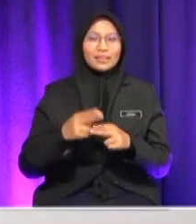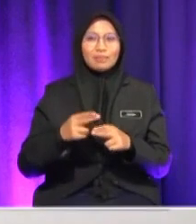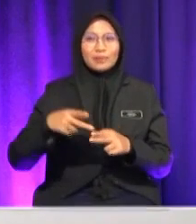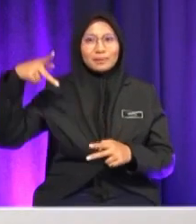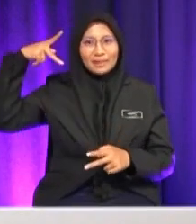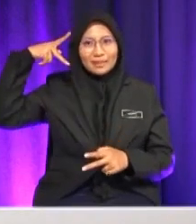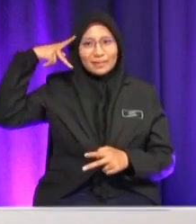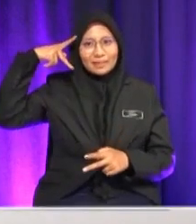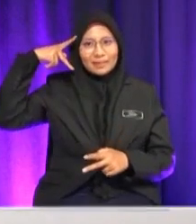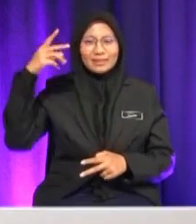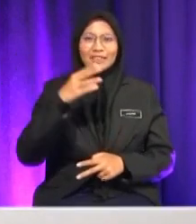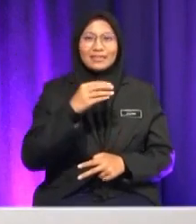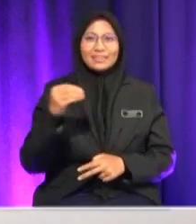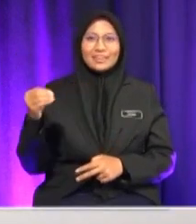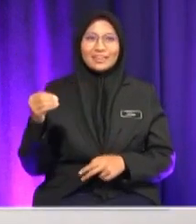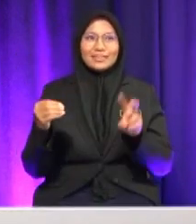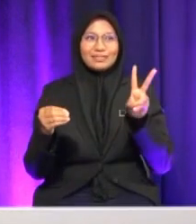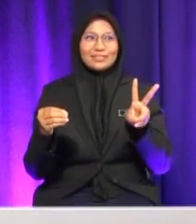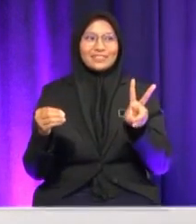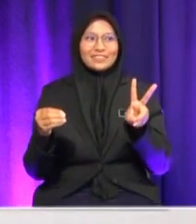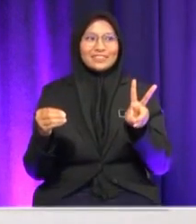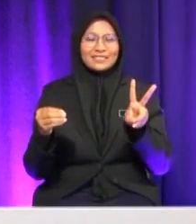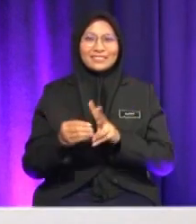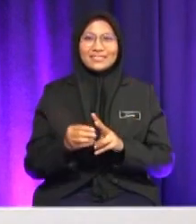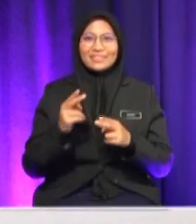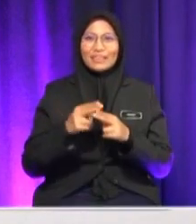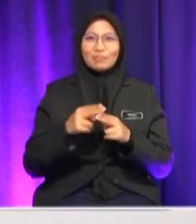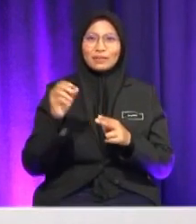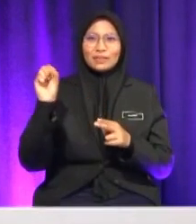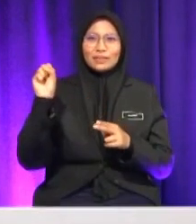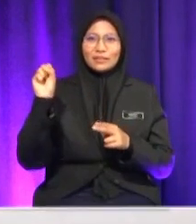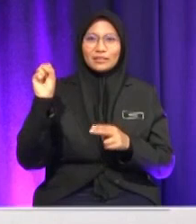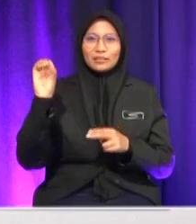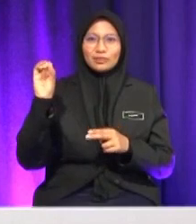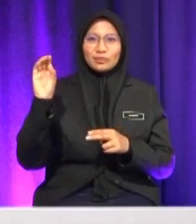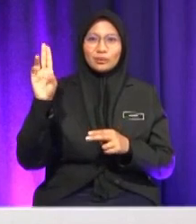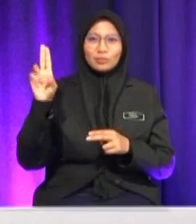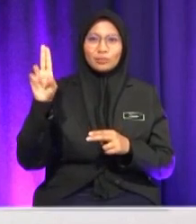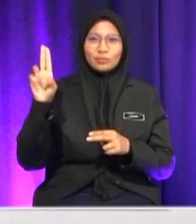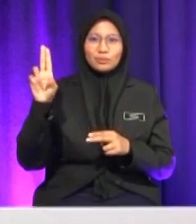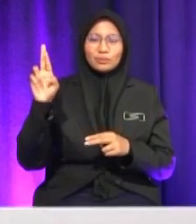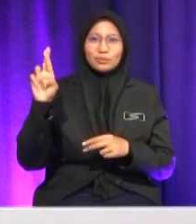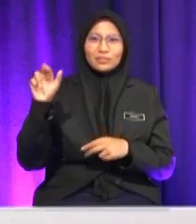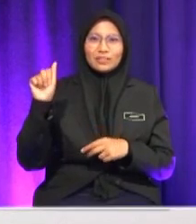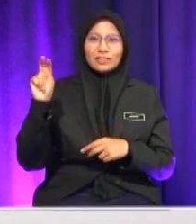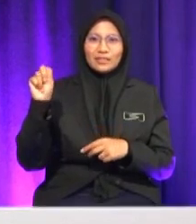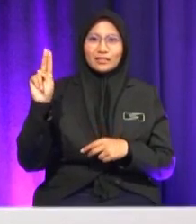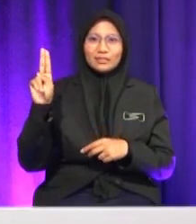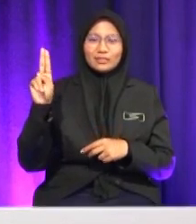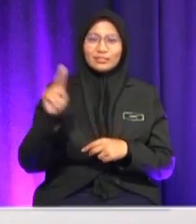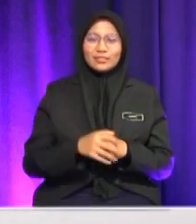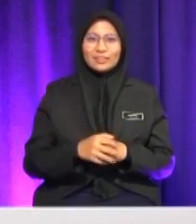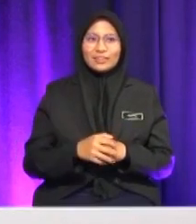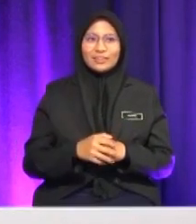Subanu Subramaniam. Hai Subanu. Dan mereka dua inilah akan bersama dengan kita untuk belajar